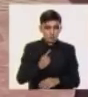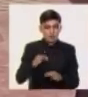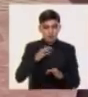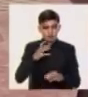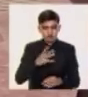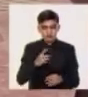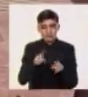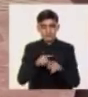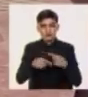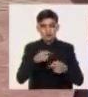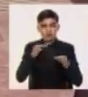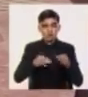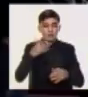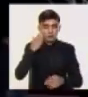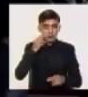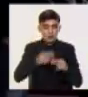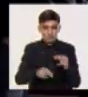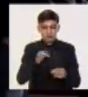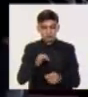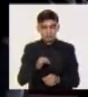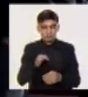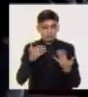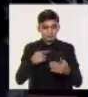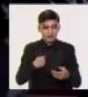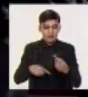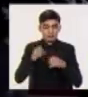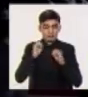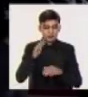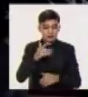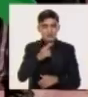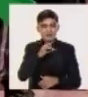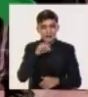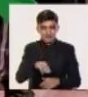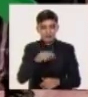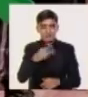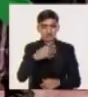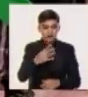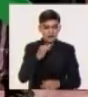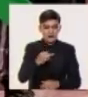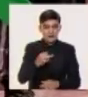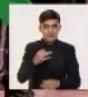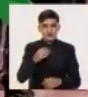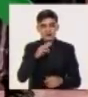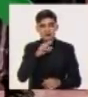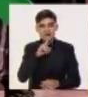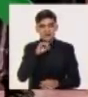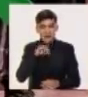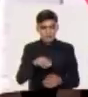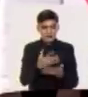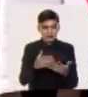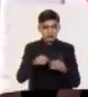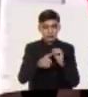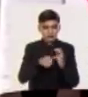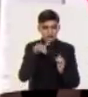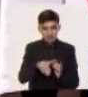окончания следствия и судебного процесса. Всего в пирамиды Гранд-24, Эстейт Ломбард и выгодный займ вложились 16 тысяч